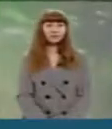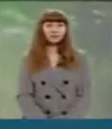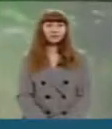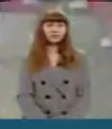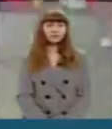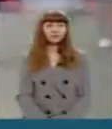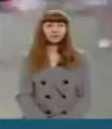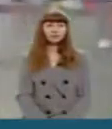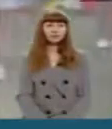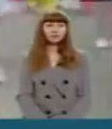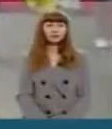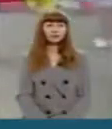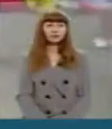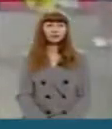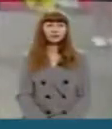көңіл-күй сыйлады.